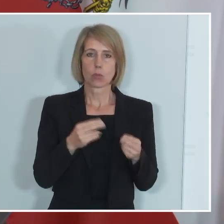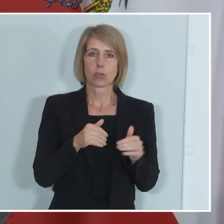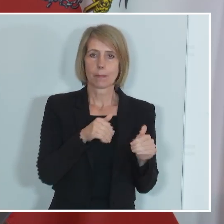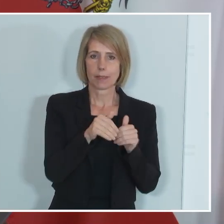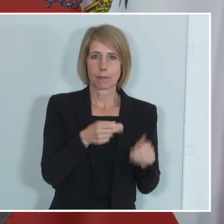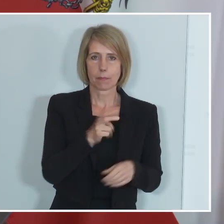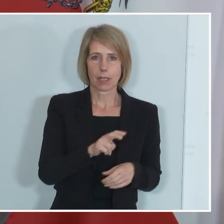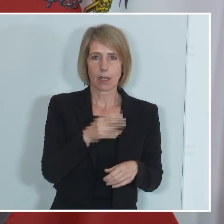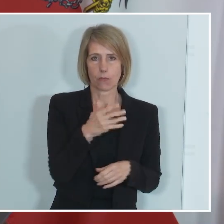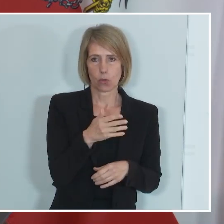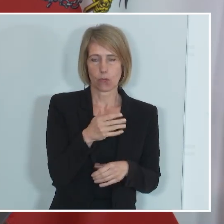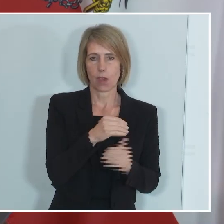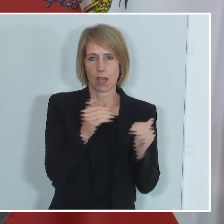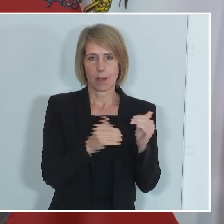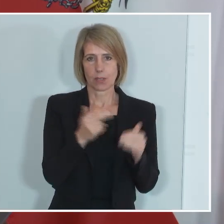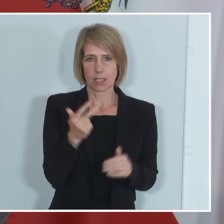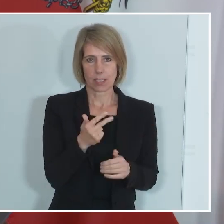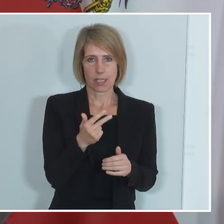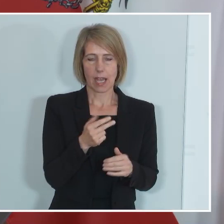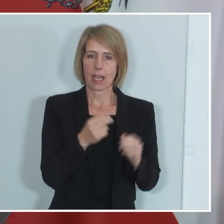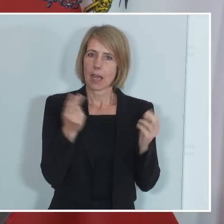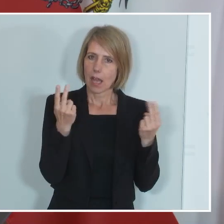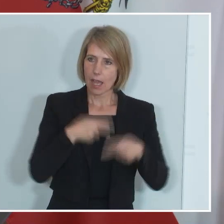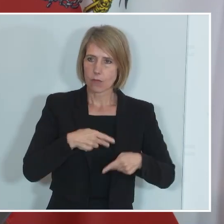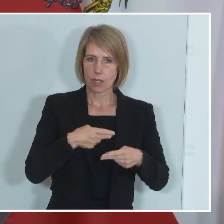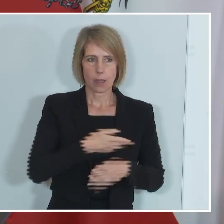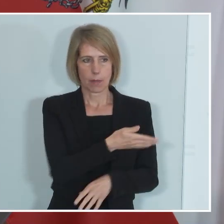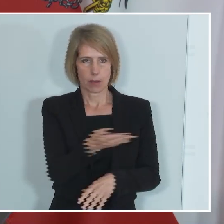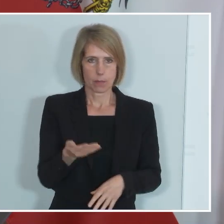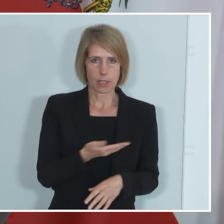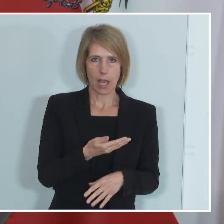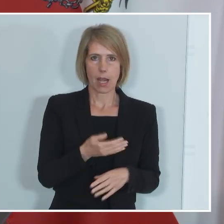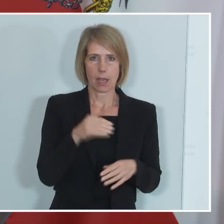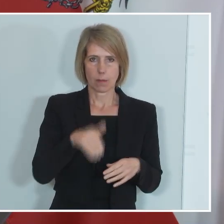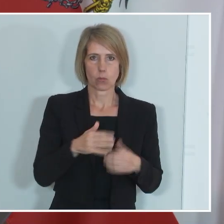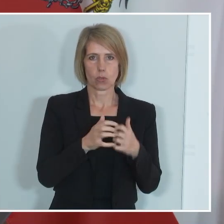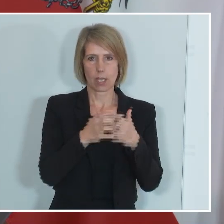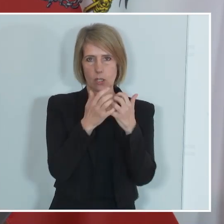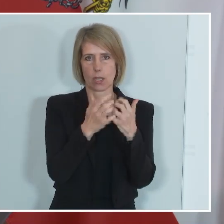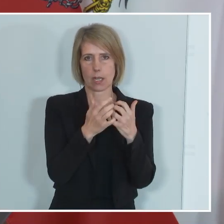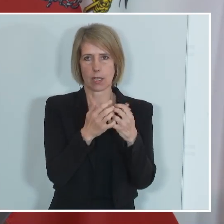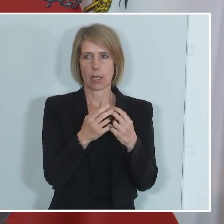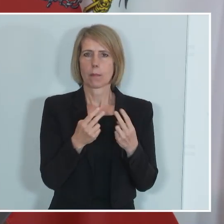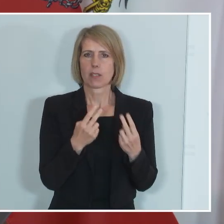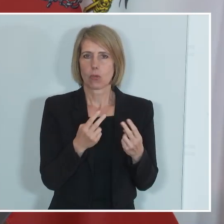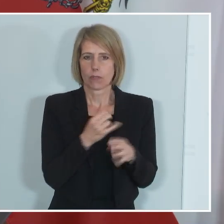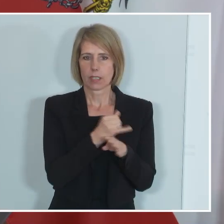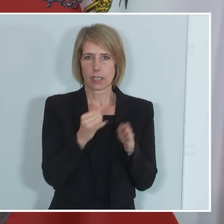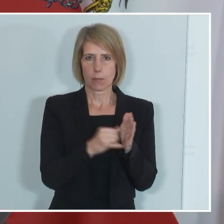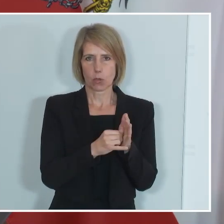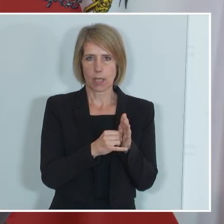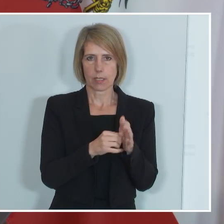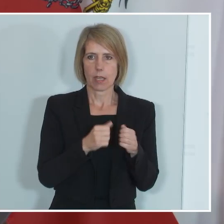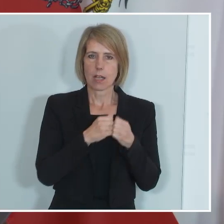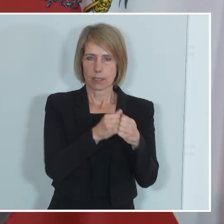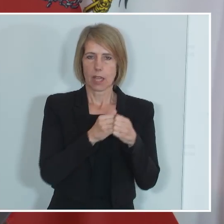§ 5 Absatz 3, da ist das Einvernehmen mit allen herzustellen. Und gerade bei so einem wichtigen Projekt wie dem Kampf